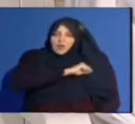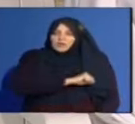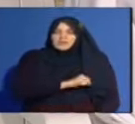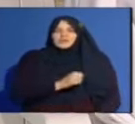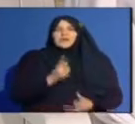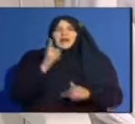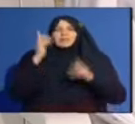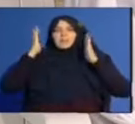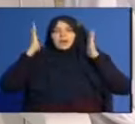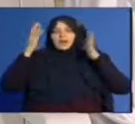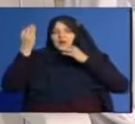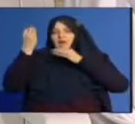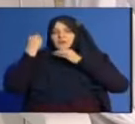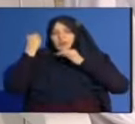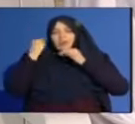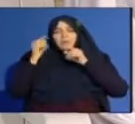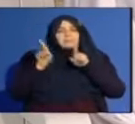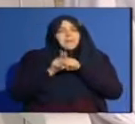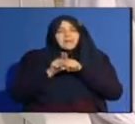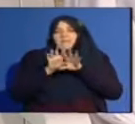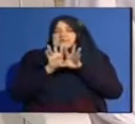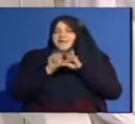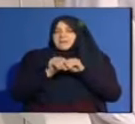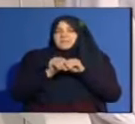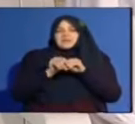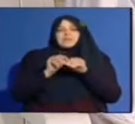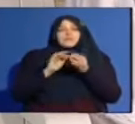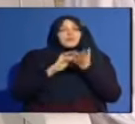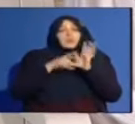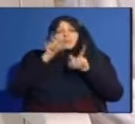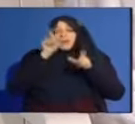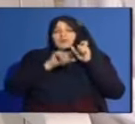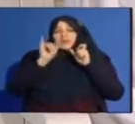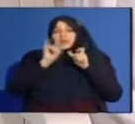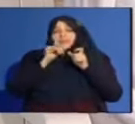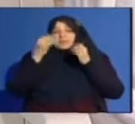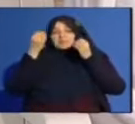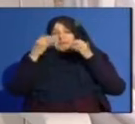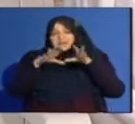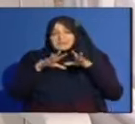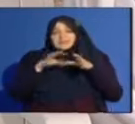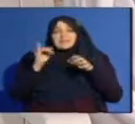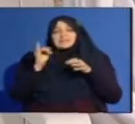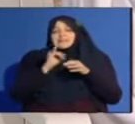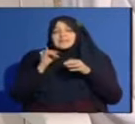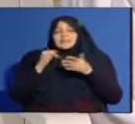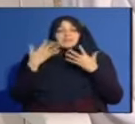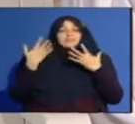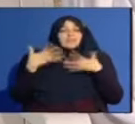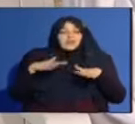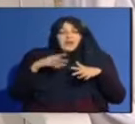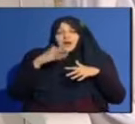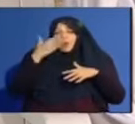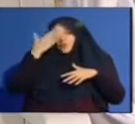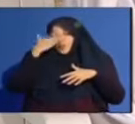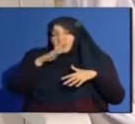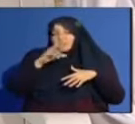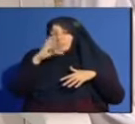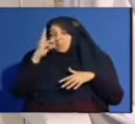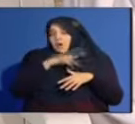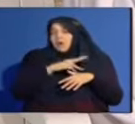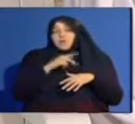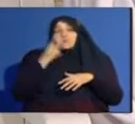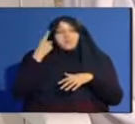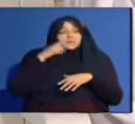الله أجر الجميع في من فقدناهم بسبب هذا الوباء أو بسبب الأمراض الأخرى،